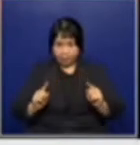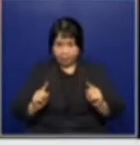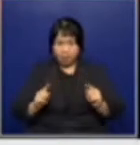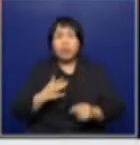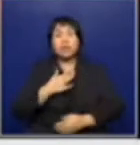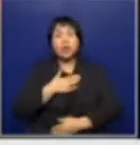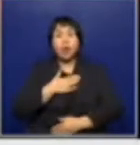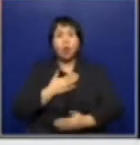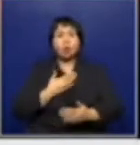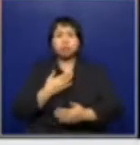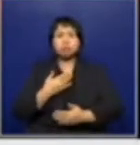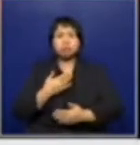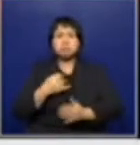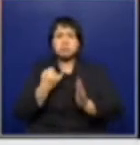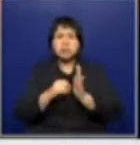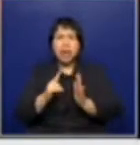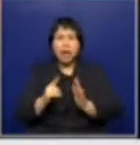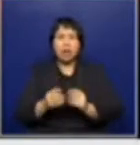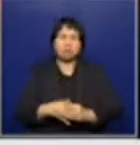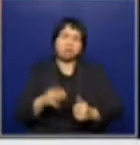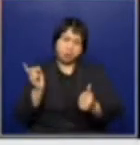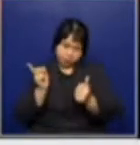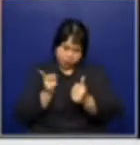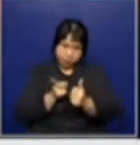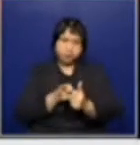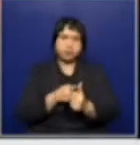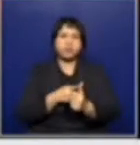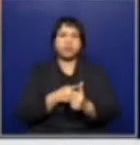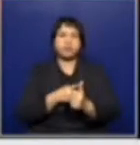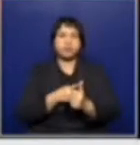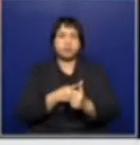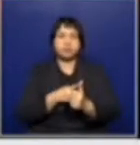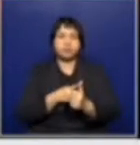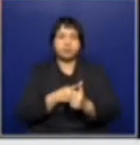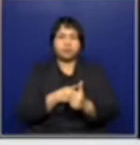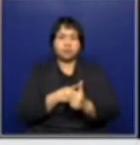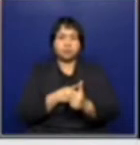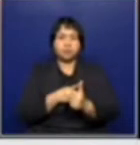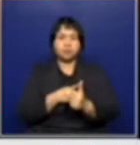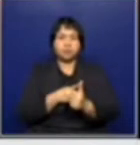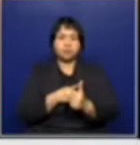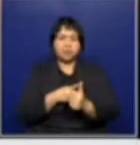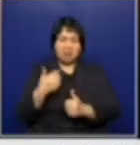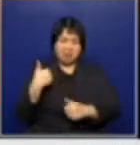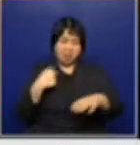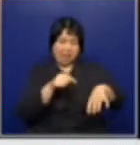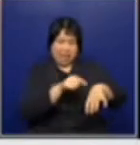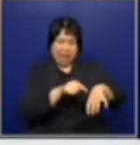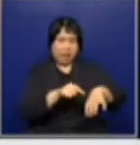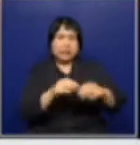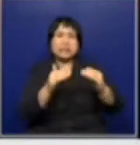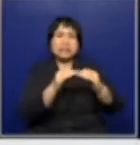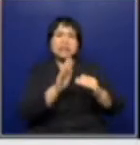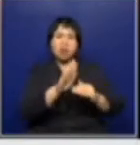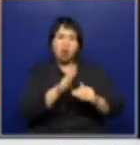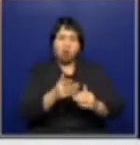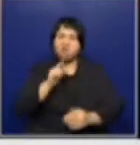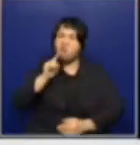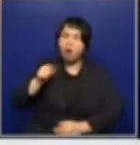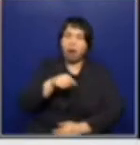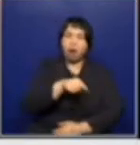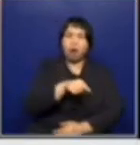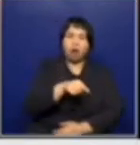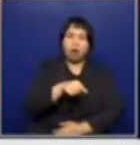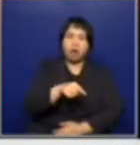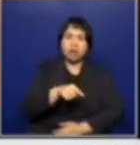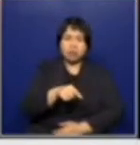ะเสียอะไรท่านประธานครับหนึ่งครับค่าชดเชยค่าเรียกร้องตามข้ออ้างสิทธิ์ของเขาท่านล